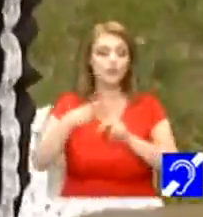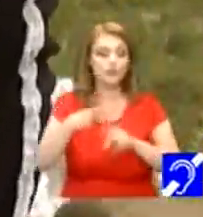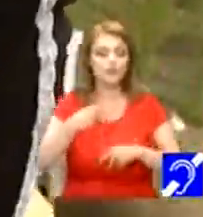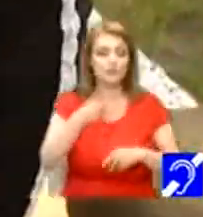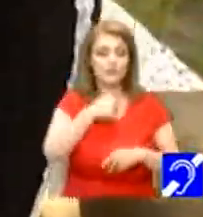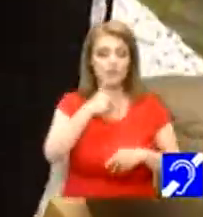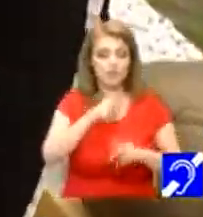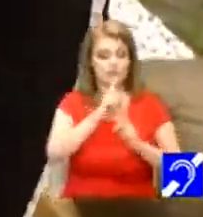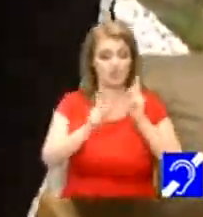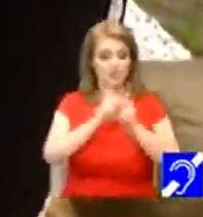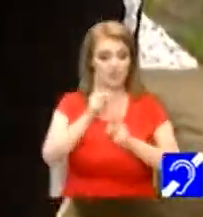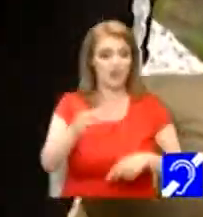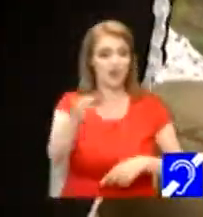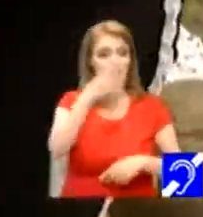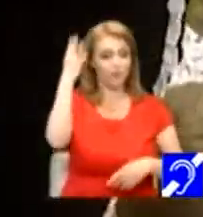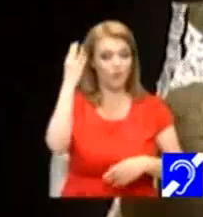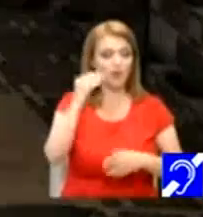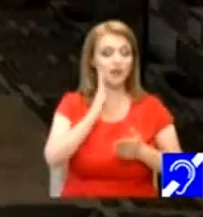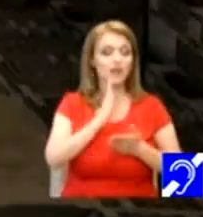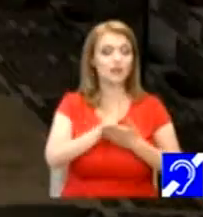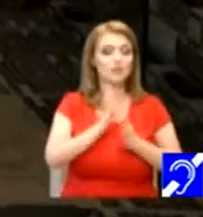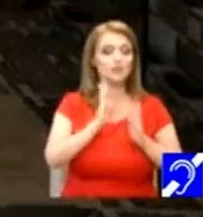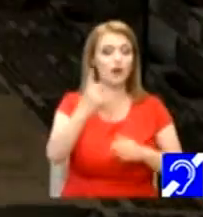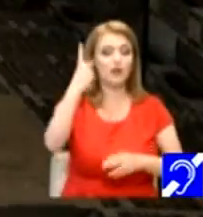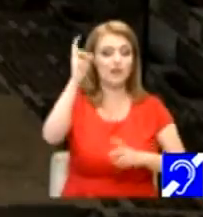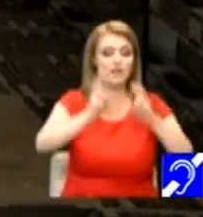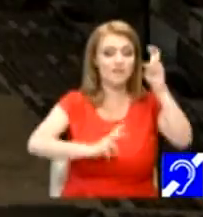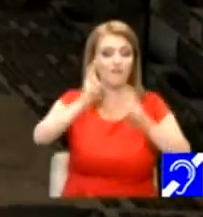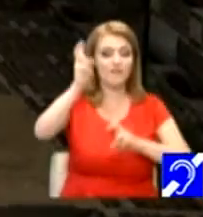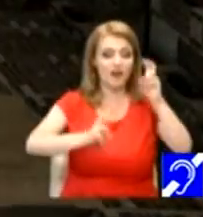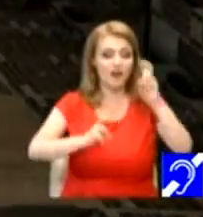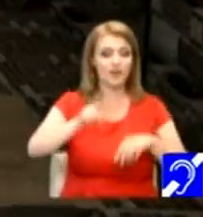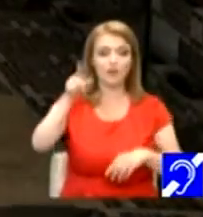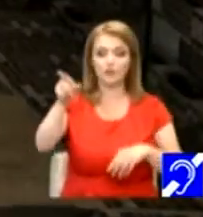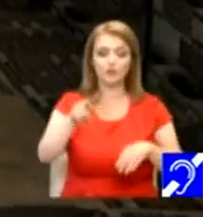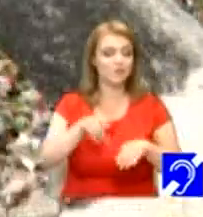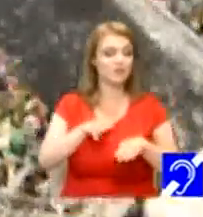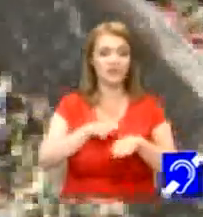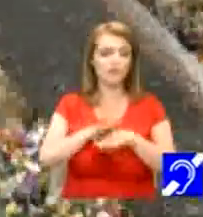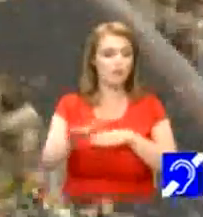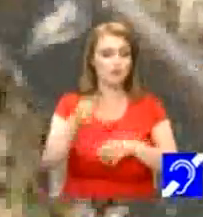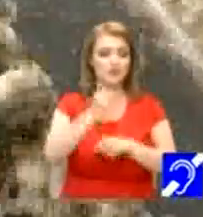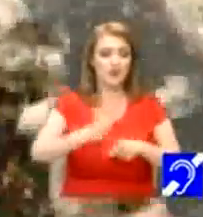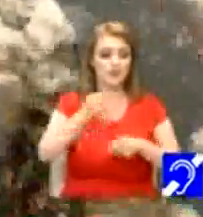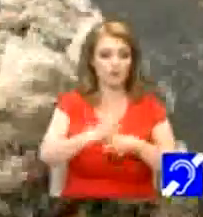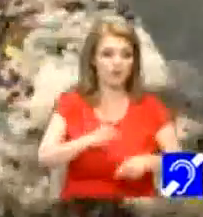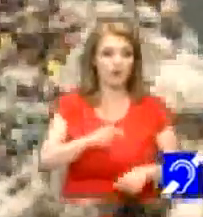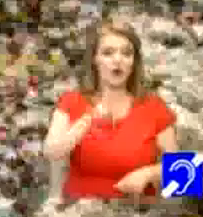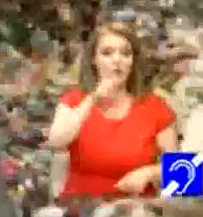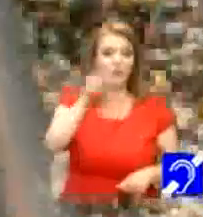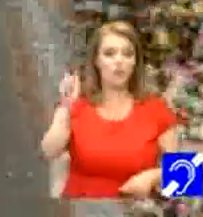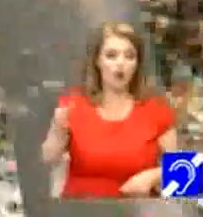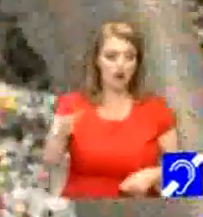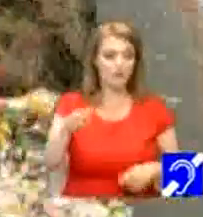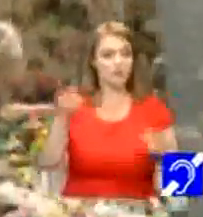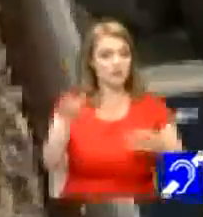schimbi. În Republica Moldova există o singură fabrică de reciclare a plasticului. Nici aceea nu funcționează la capacitate maximă, pentru că oamenii nu